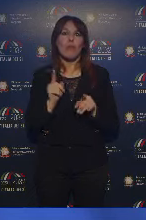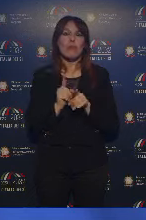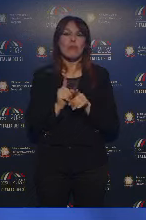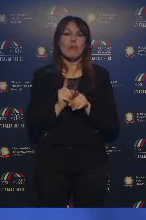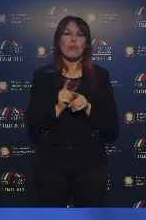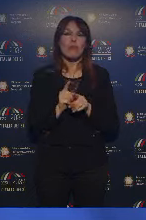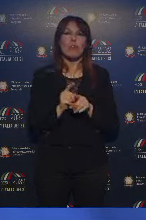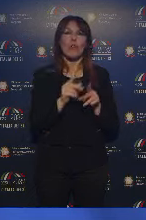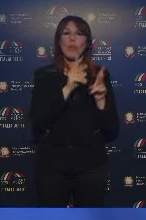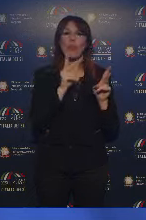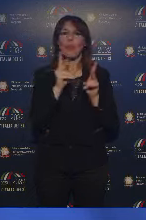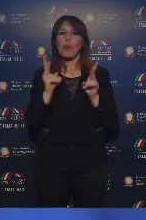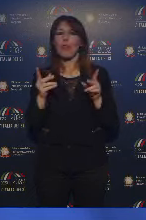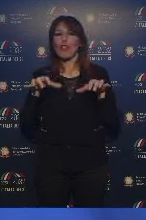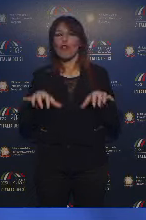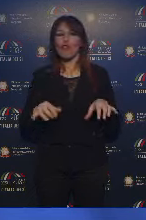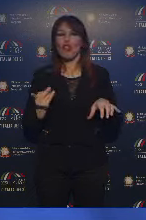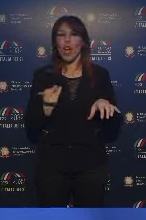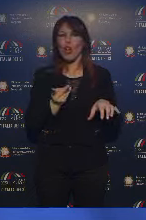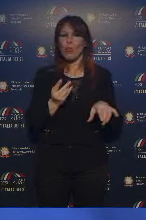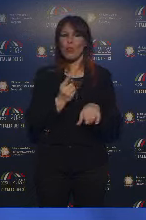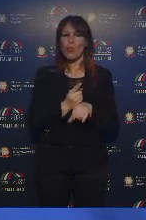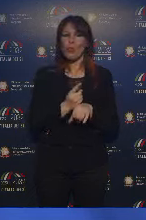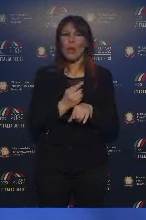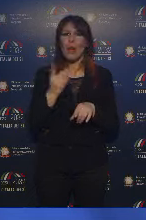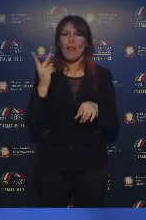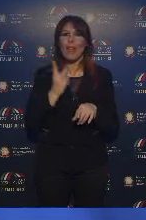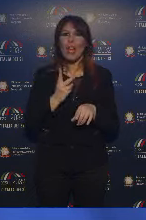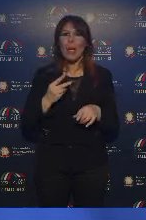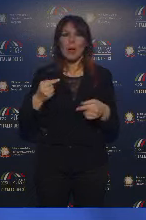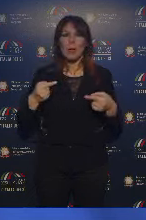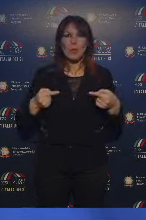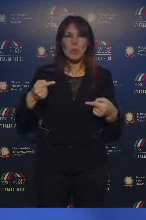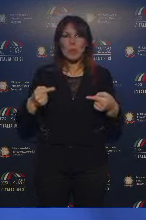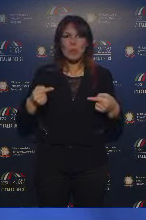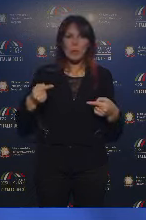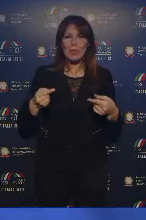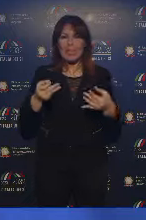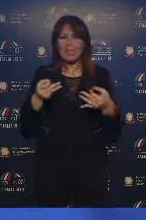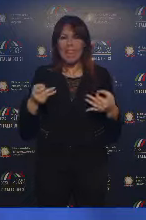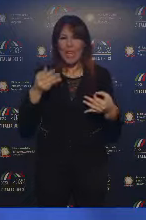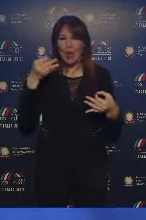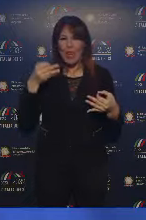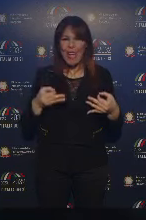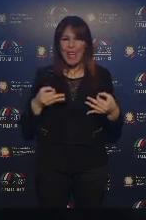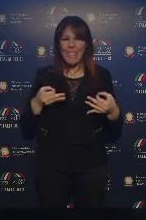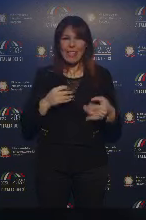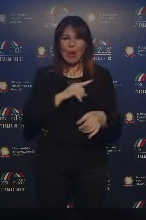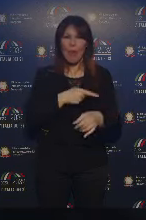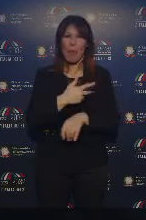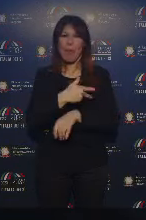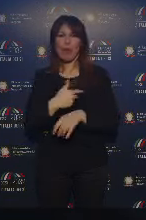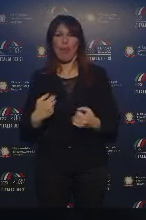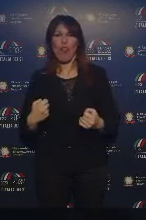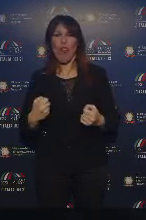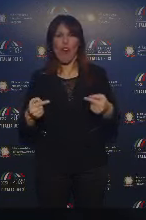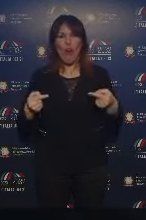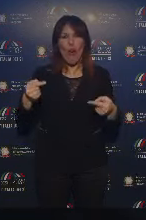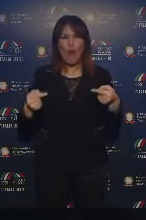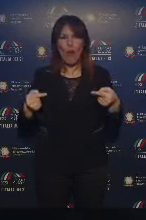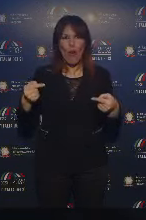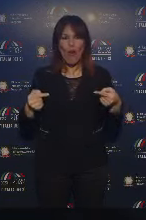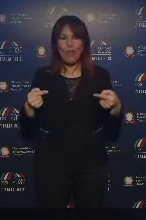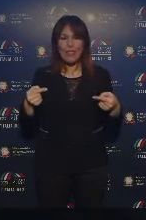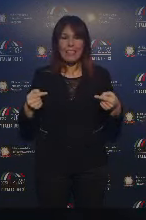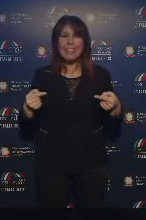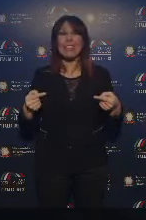due province perché so bene che la competizione la sana e onesta competizione fra il potentino materano ovviamente